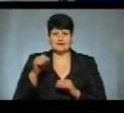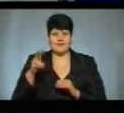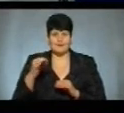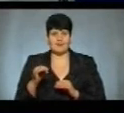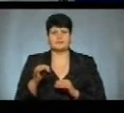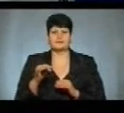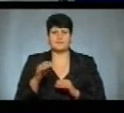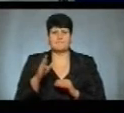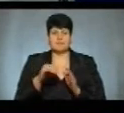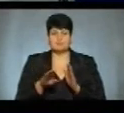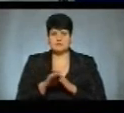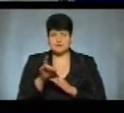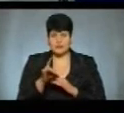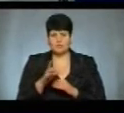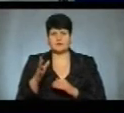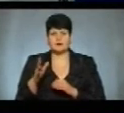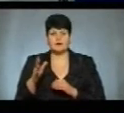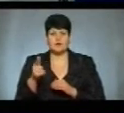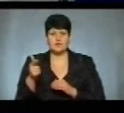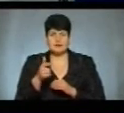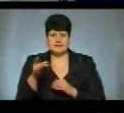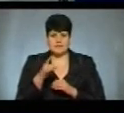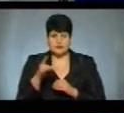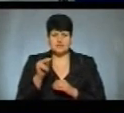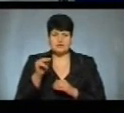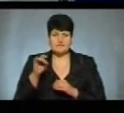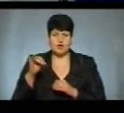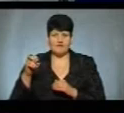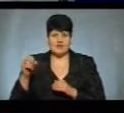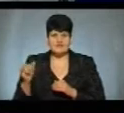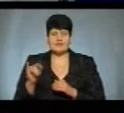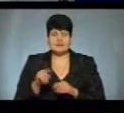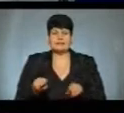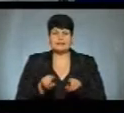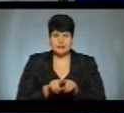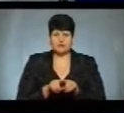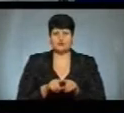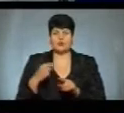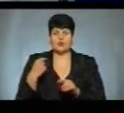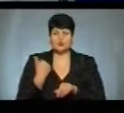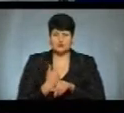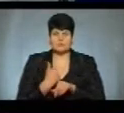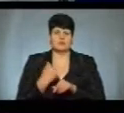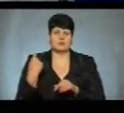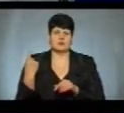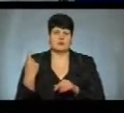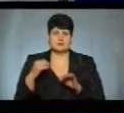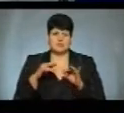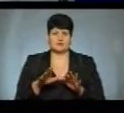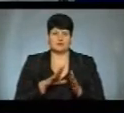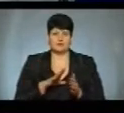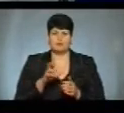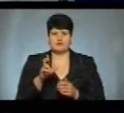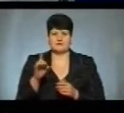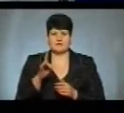Білогірським, Підволочиського району з Волочиським, Гусятинського району з Чемеровецьким. І також основні обласні заходи відбулись на межі Борщівського району